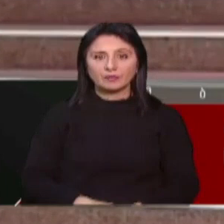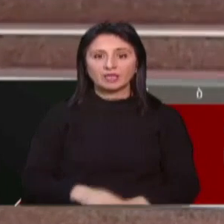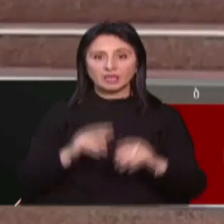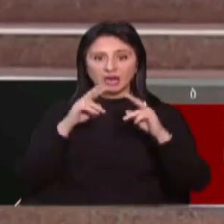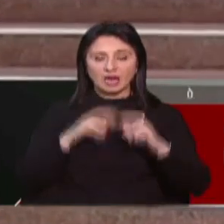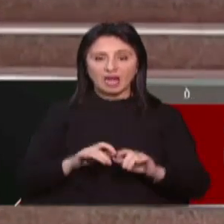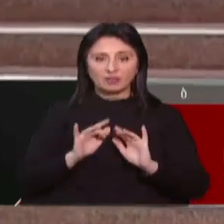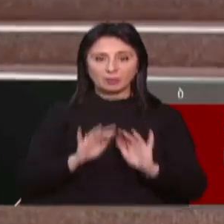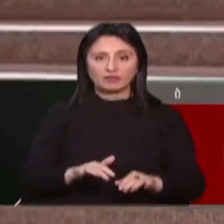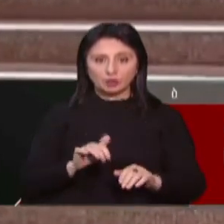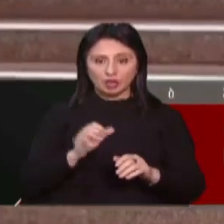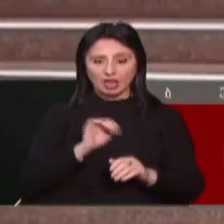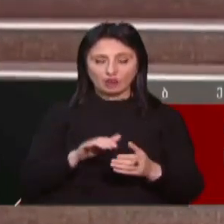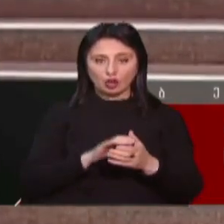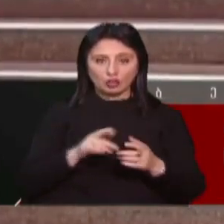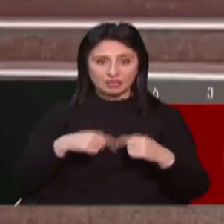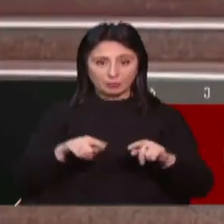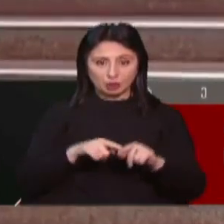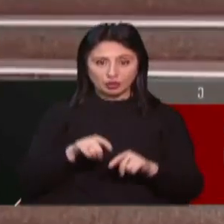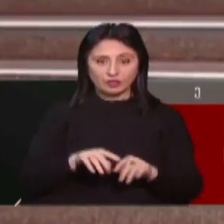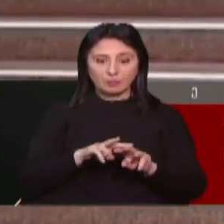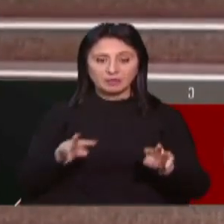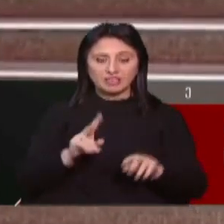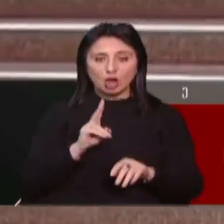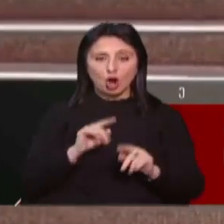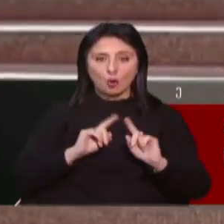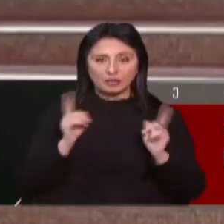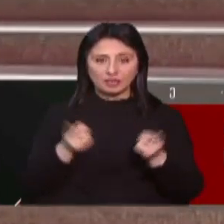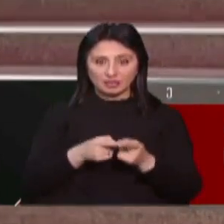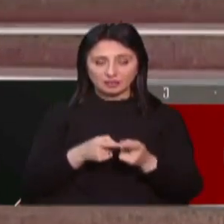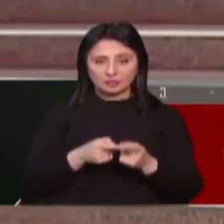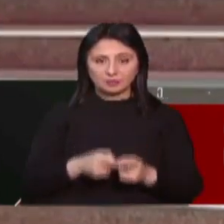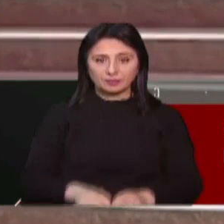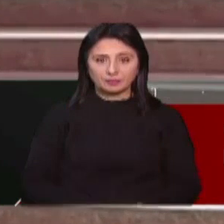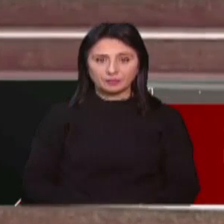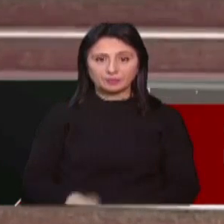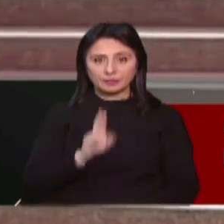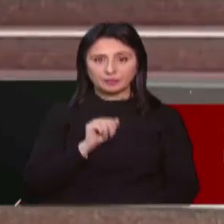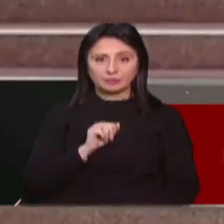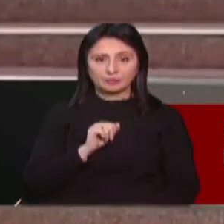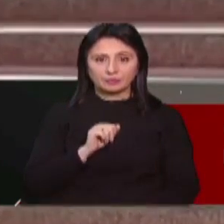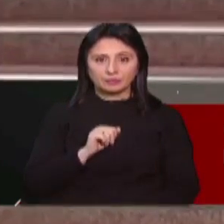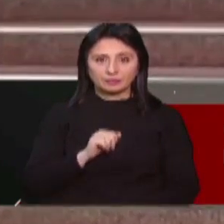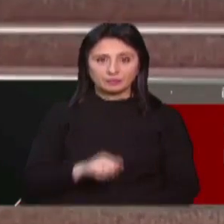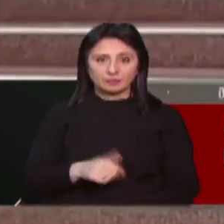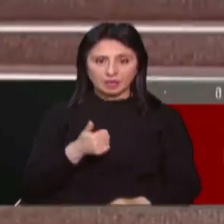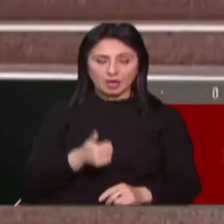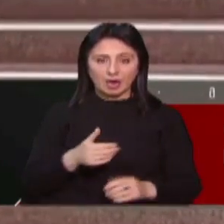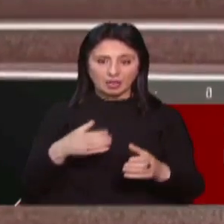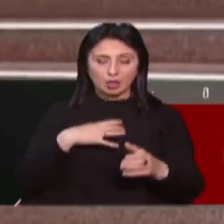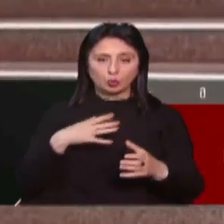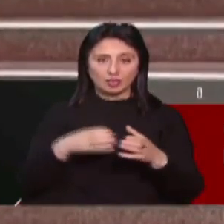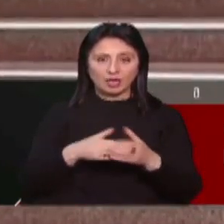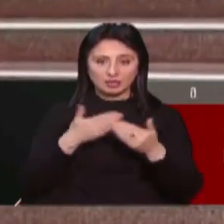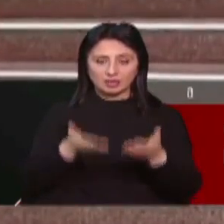განხილვა მიმდინარეობდა ევროსაბჭოში მინისტრების კომიტეტის დონეზე და კარტმა დელეგაცია